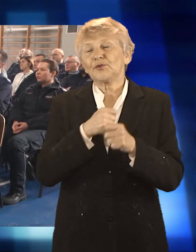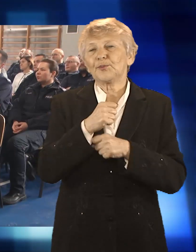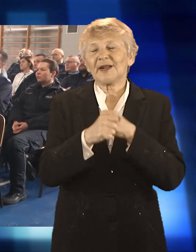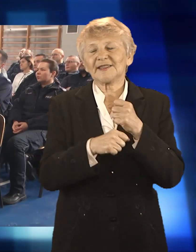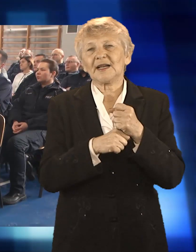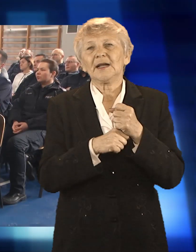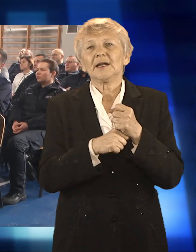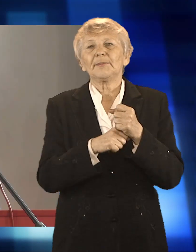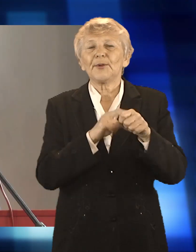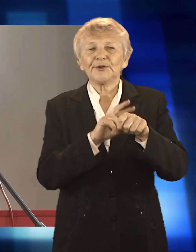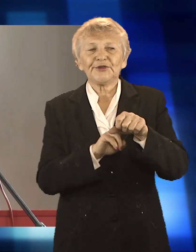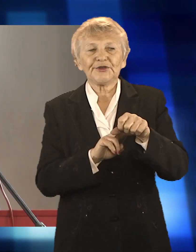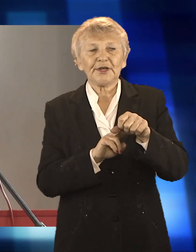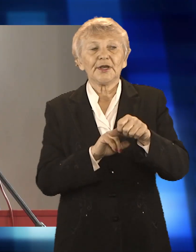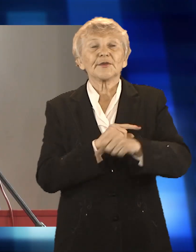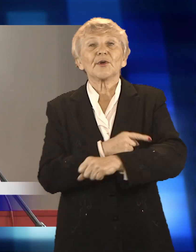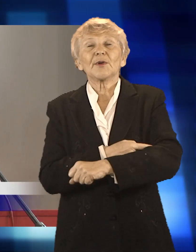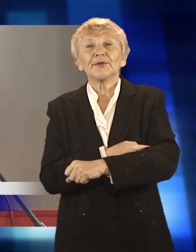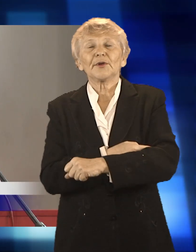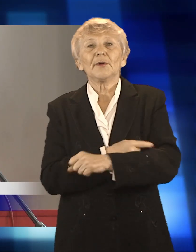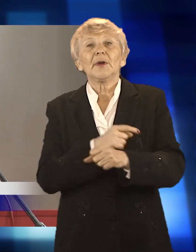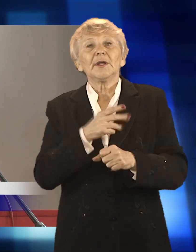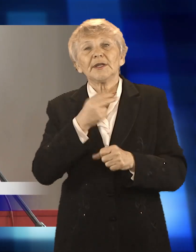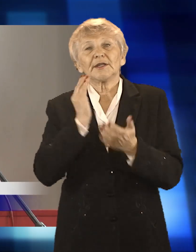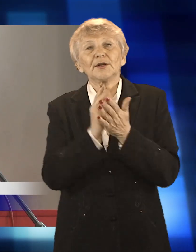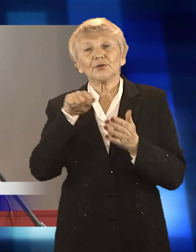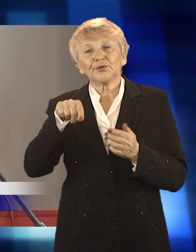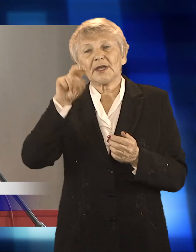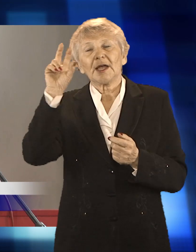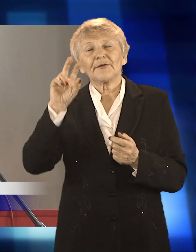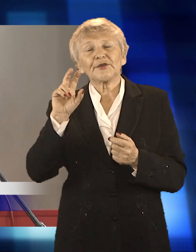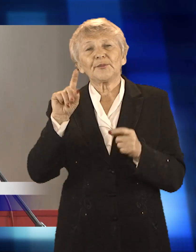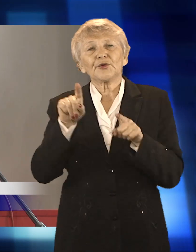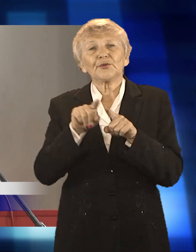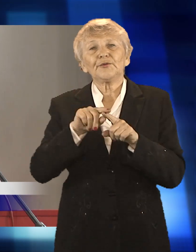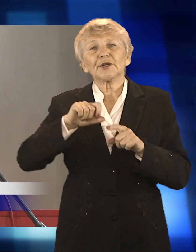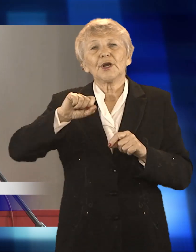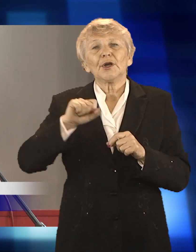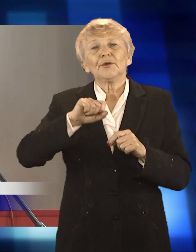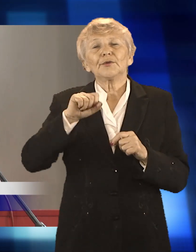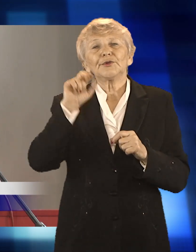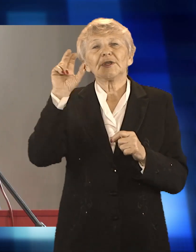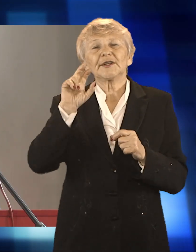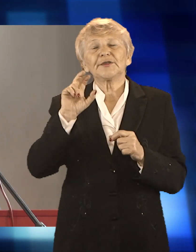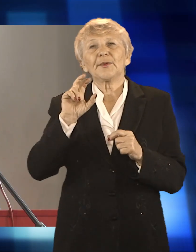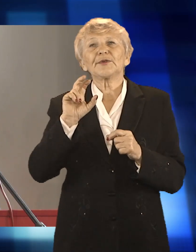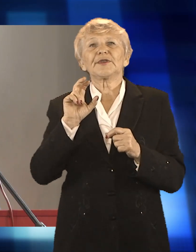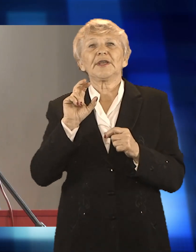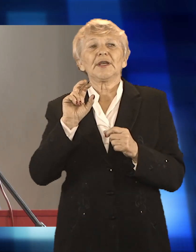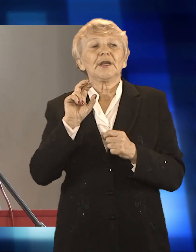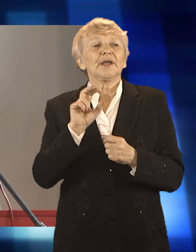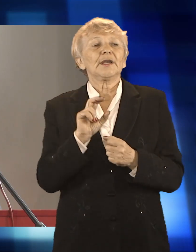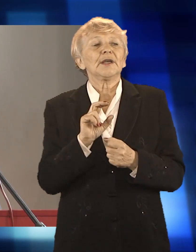Krzyżanowicach i Kuźni Raciborskiej. Widzimy na co dzień w bieżącej pracy rzetelność, zaangażowanie, wysoki poziom